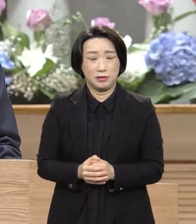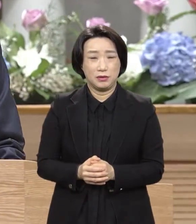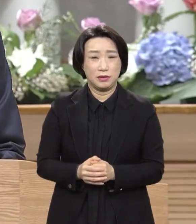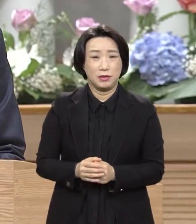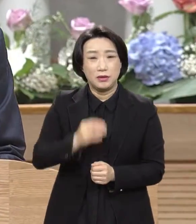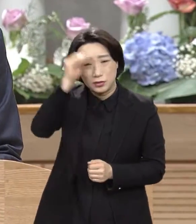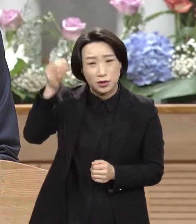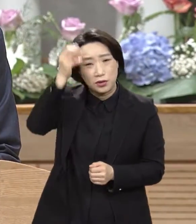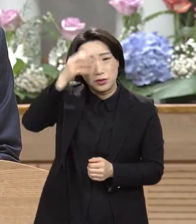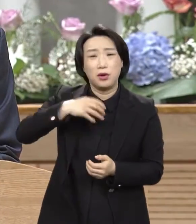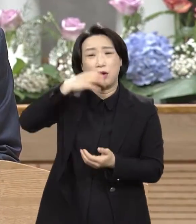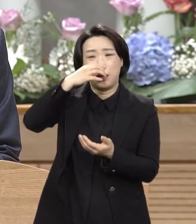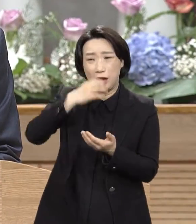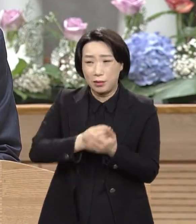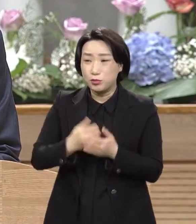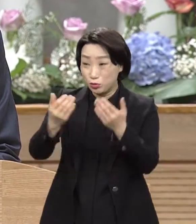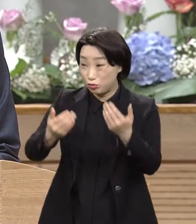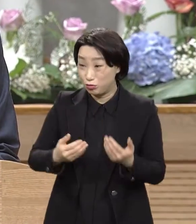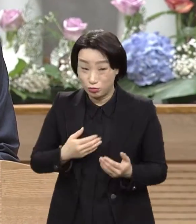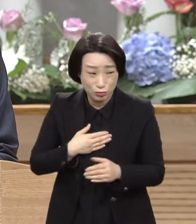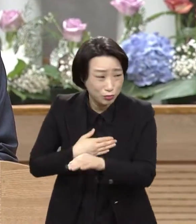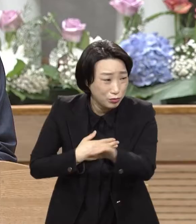성령으로 감동하시고